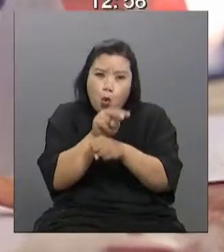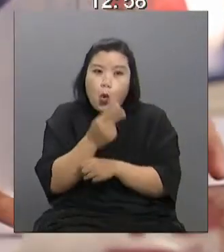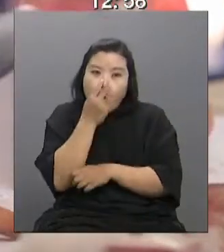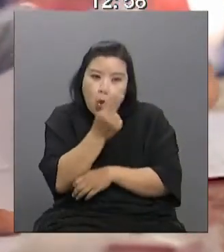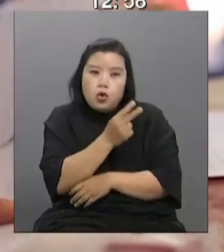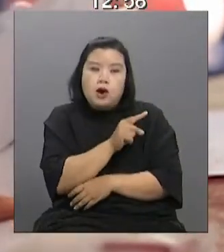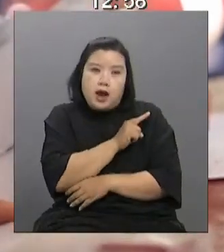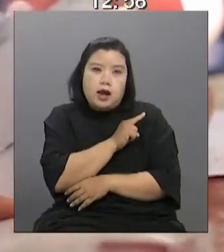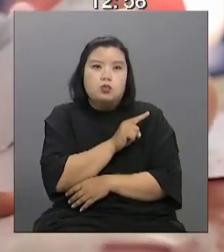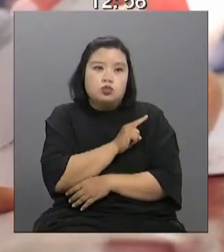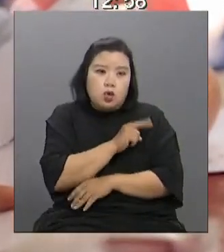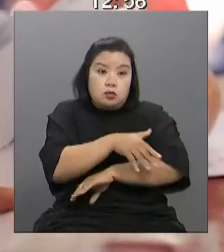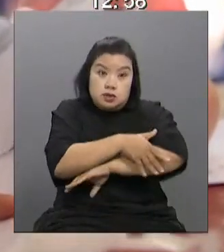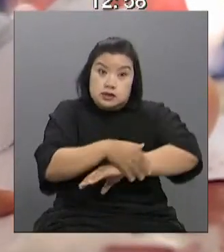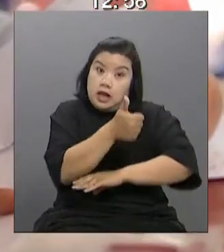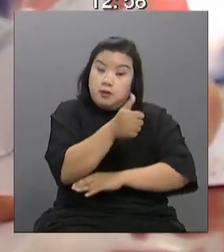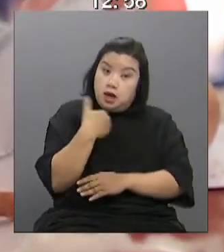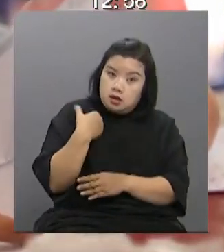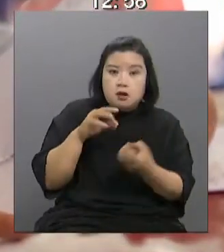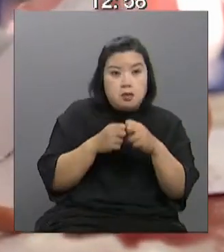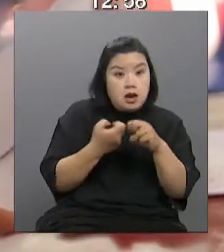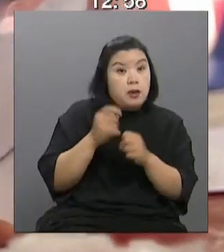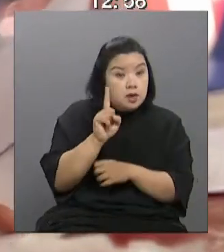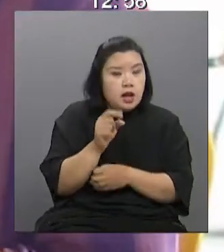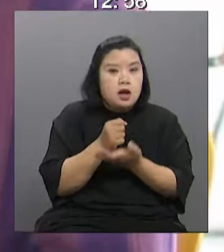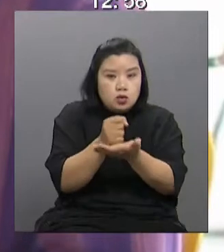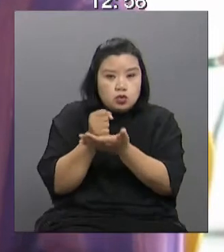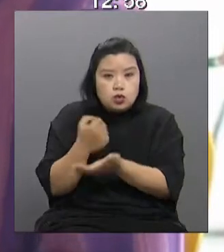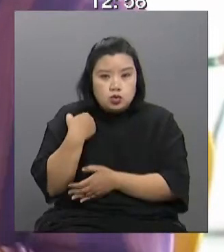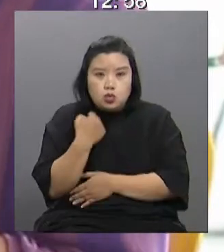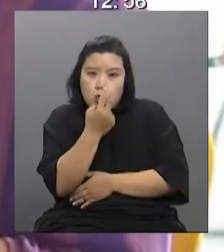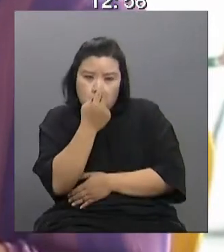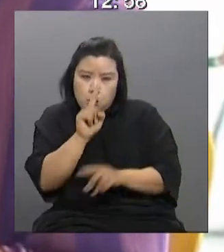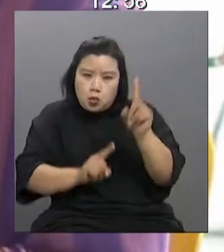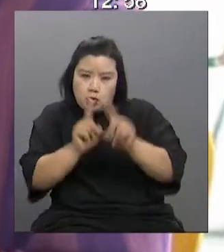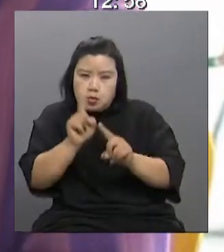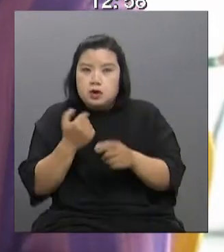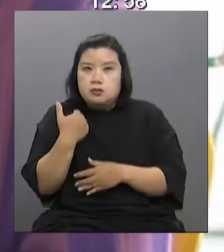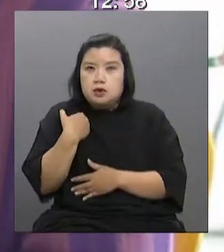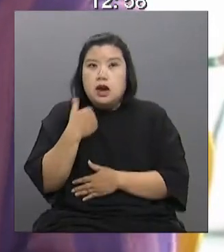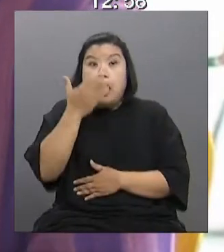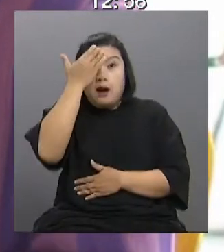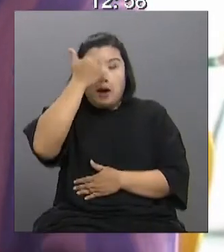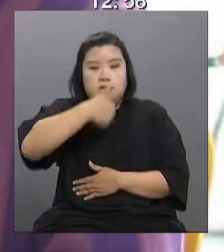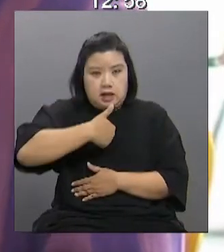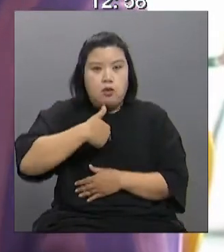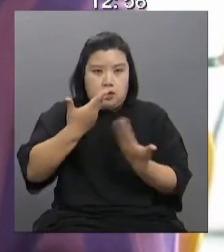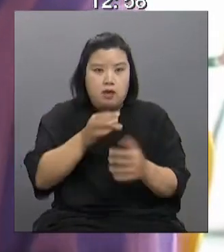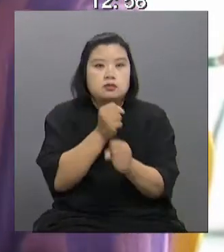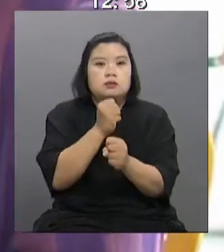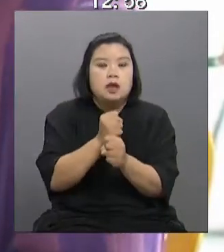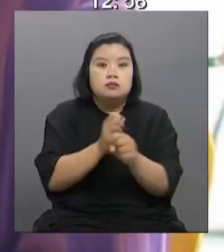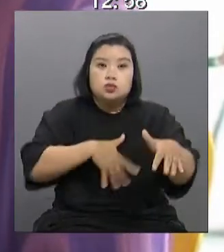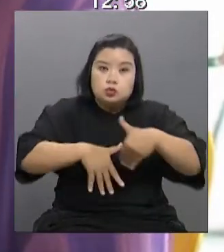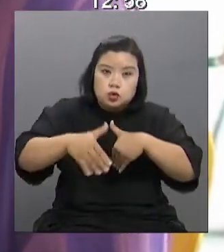องว่าทำบัญชีถูกต้องไหมมีปัญหาอะไรเกิดขึ้นบ้างระหว่างนั้นเพื่อประเมินผลว่าสิ่งที่เราทำไปแล้วเนี่ยชาวบ้านสาม